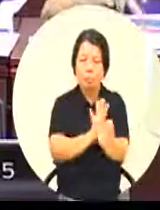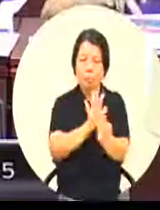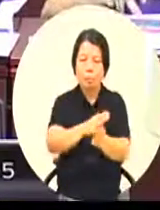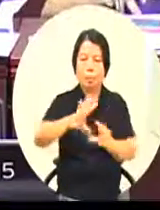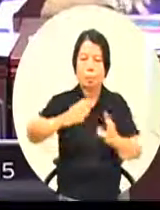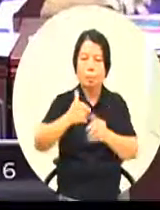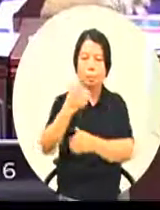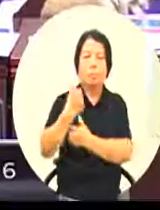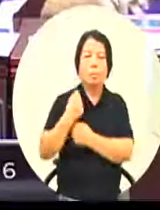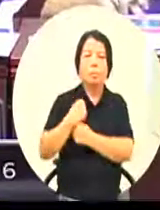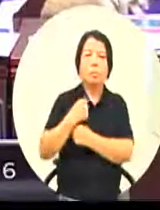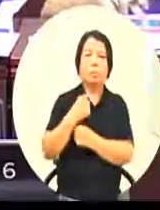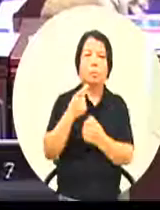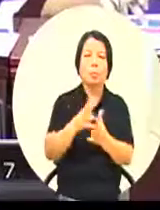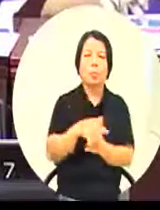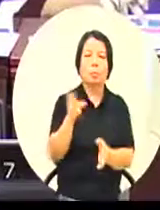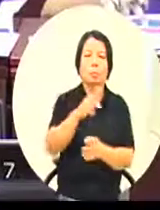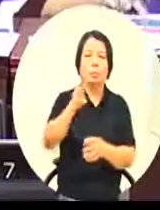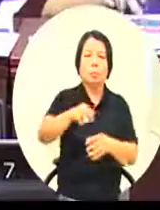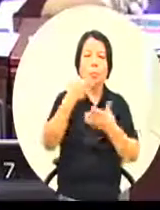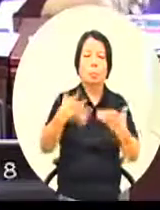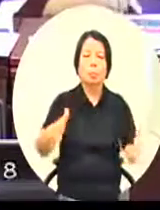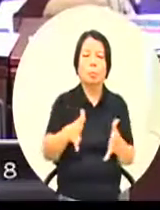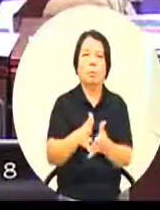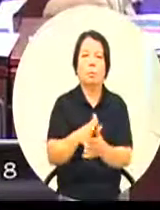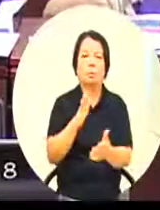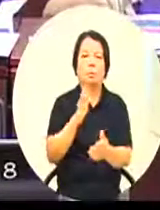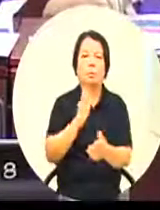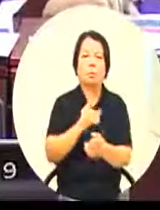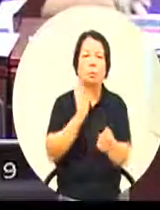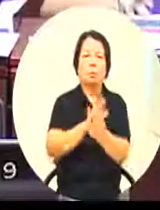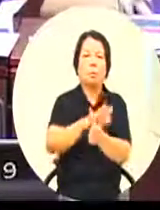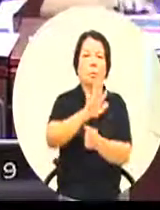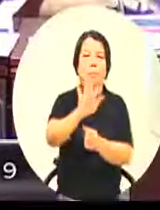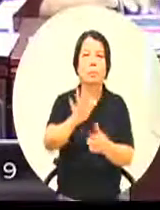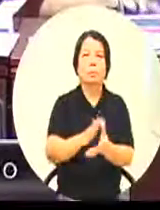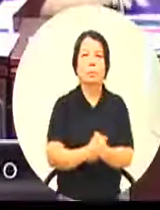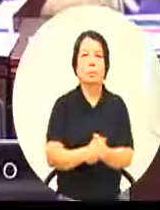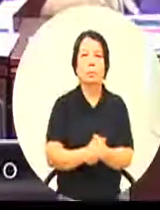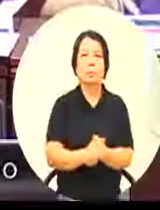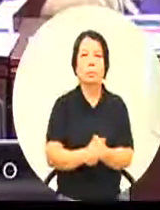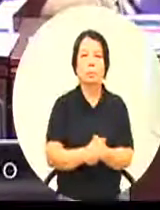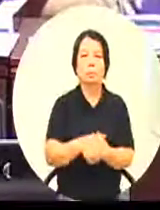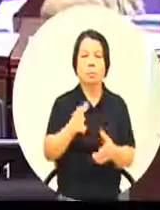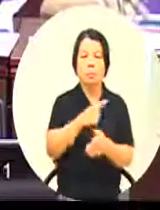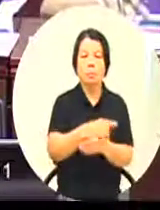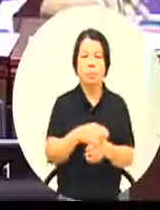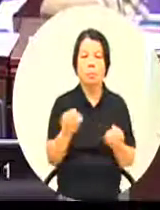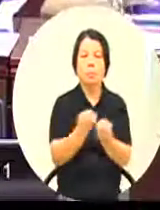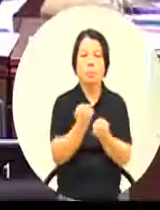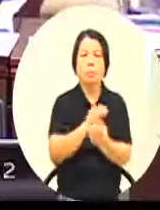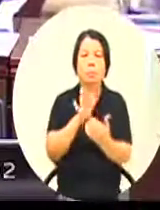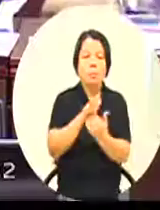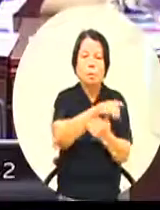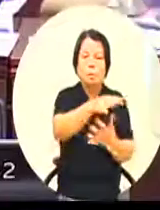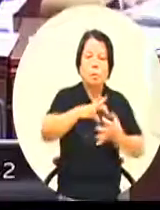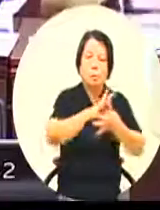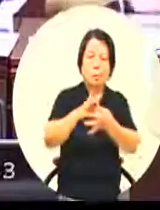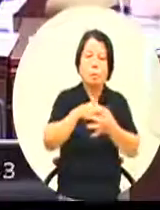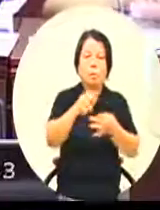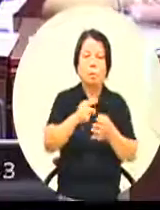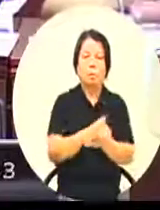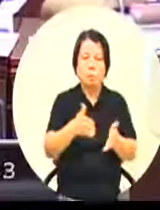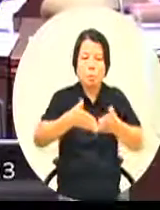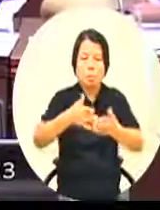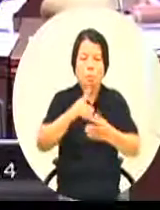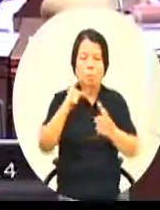少梯次进来？有3000余个国军的梯次进来，这都是我们透过这个灾防会议的联系系统。第一个，我们需要